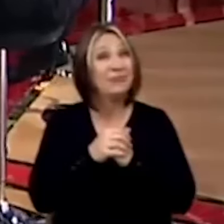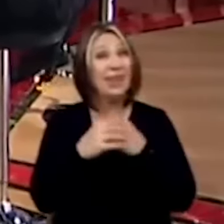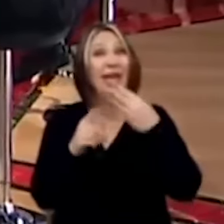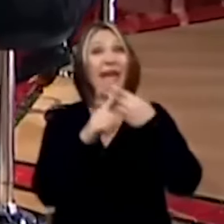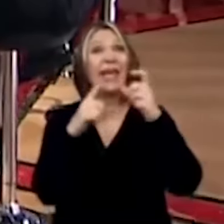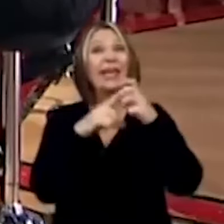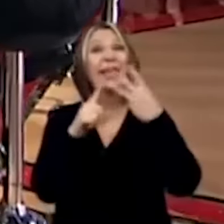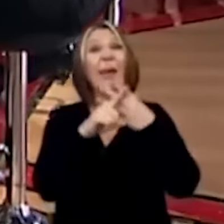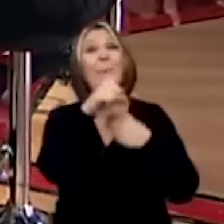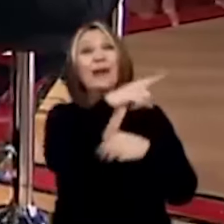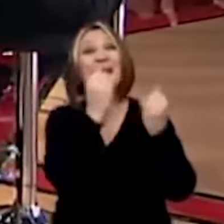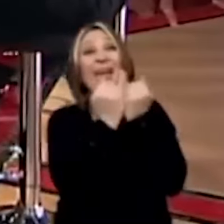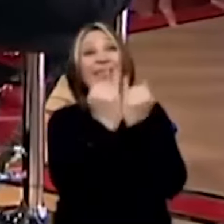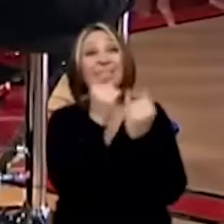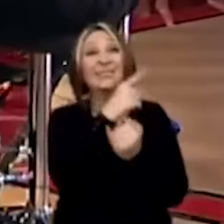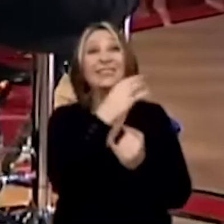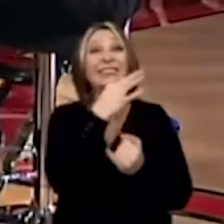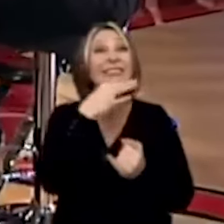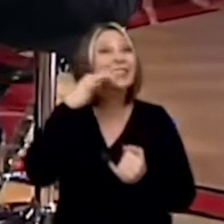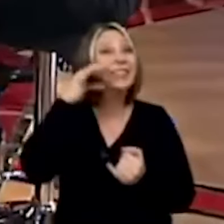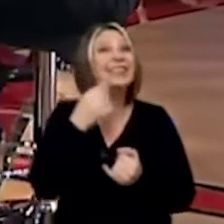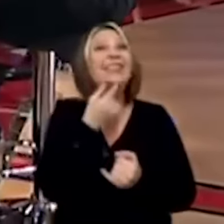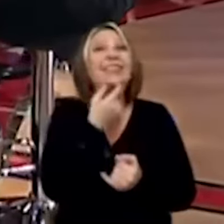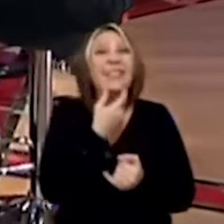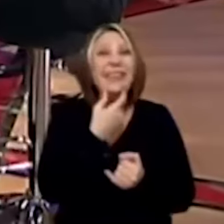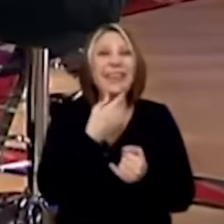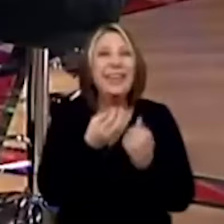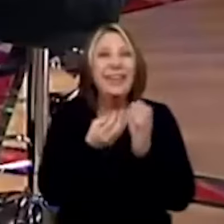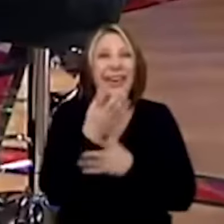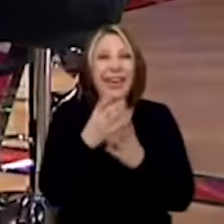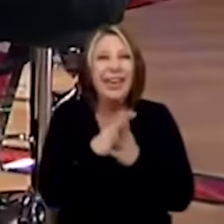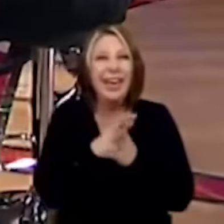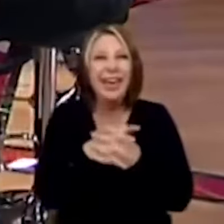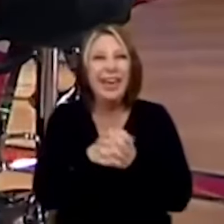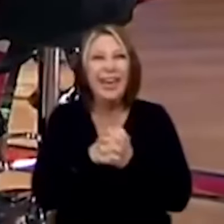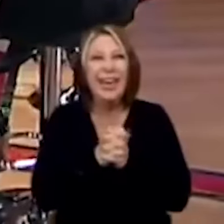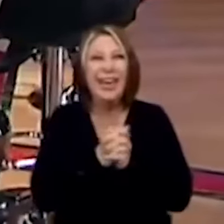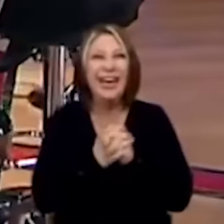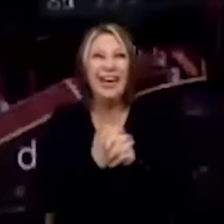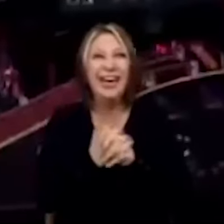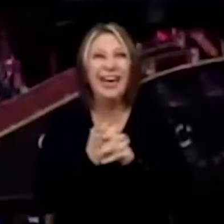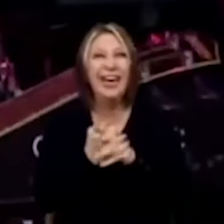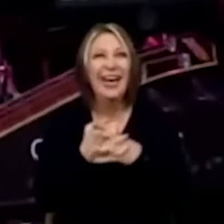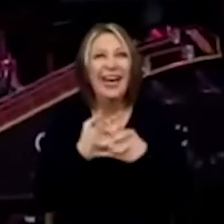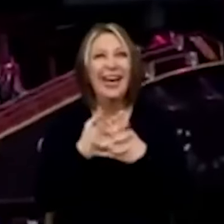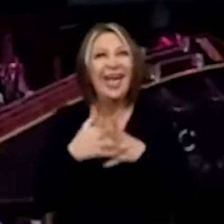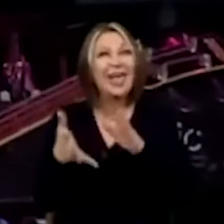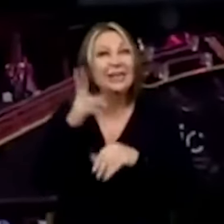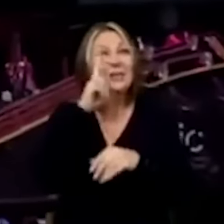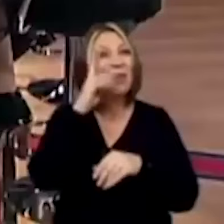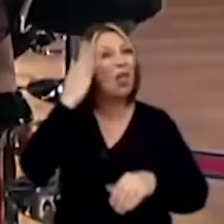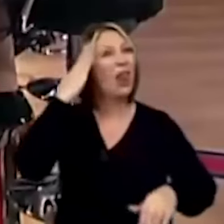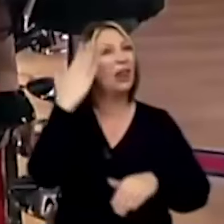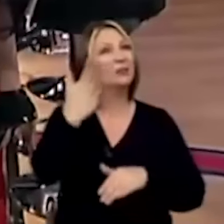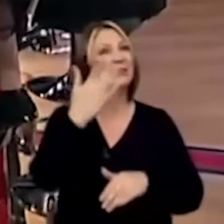Ege. Bak kardeş, onun da sakalı sadece gırtlağında çıkıyor. Ya. Mükemmel. En son kime helal